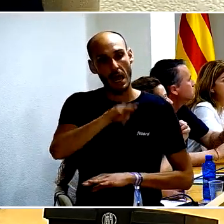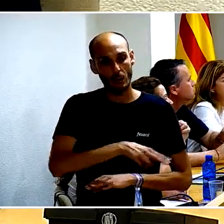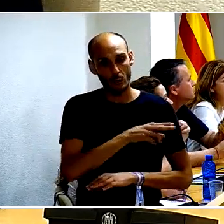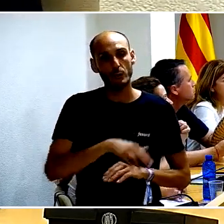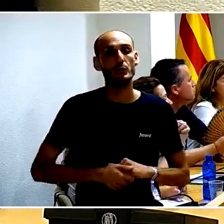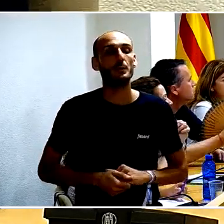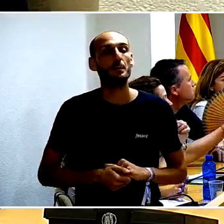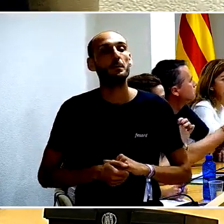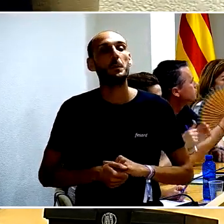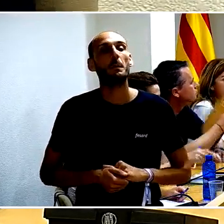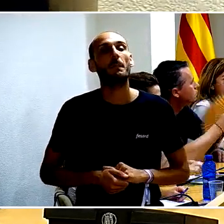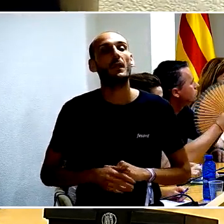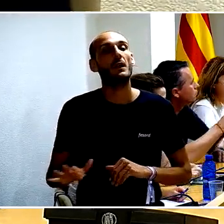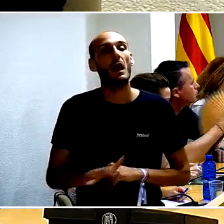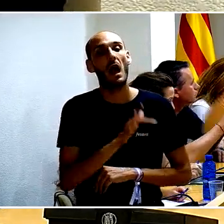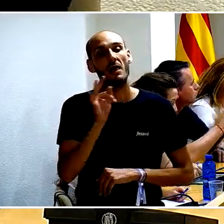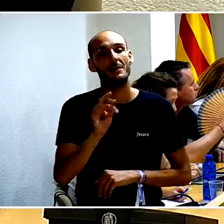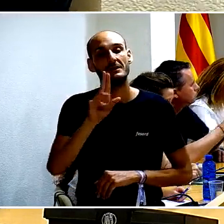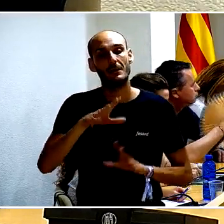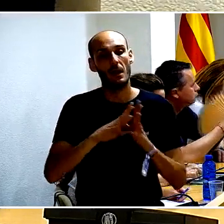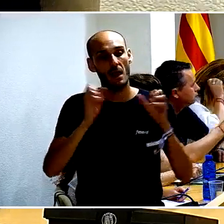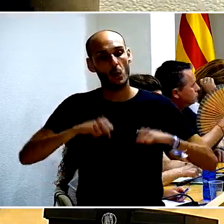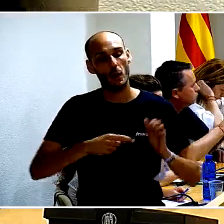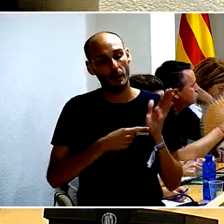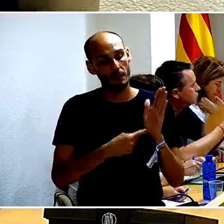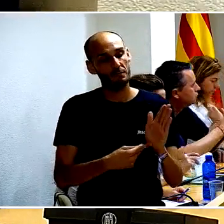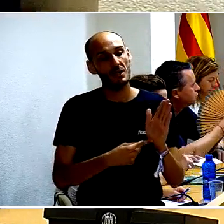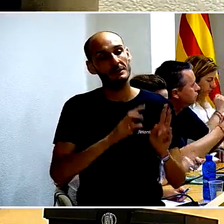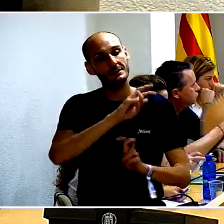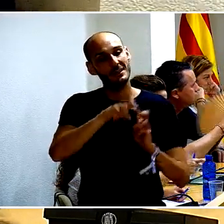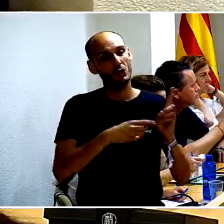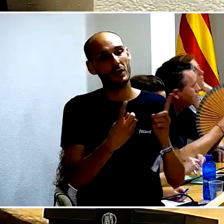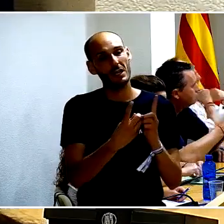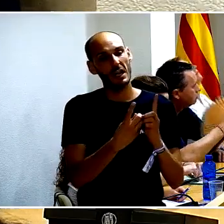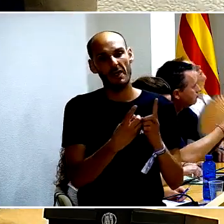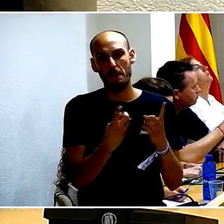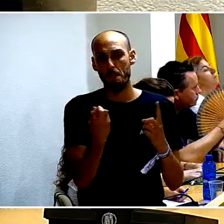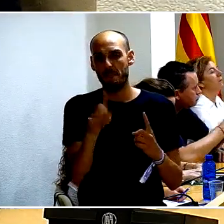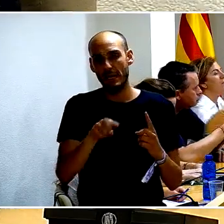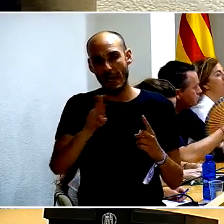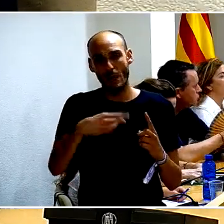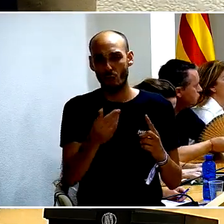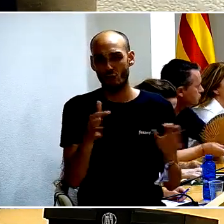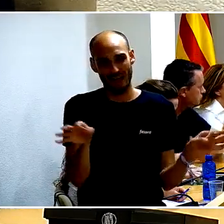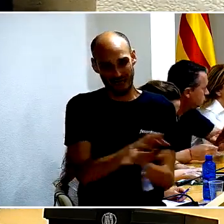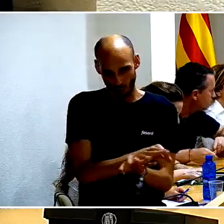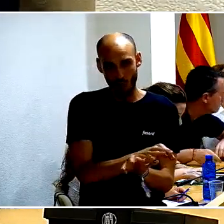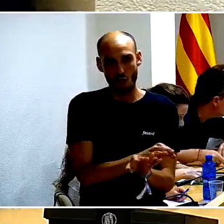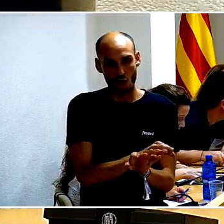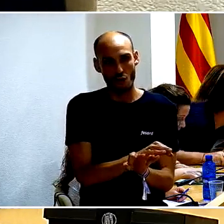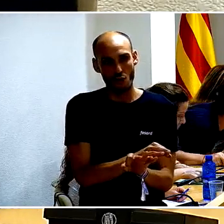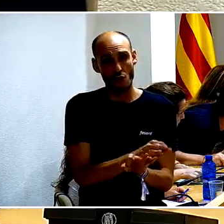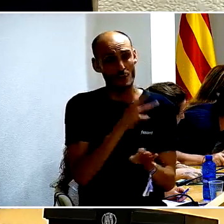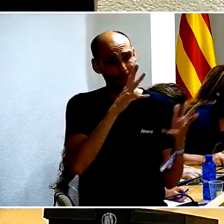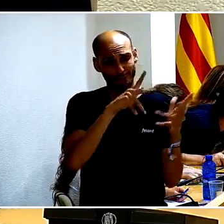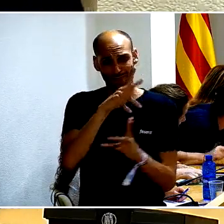ha una en l'acord també es corregeix una diferència de 1.000 euros que era un error aritmètic que